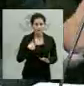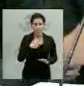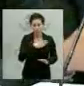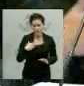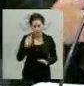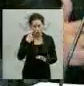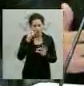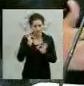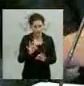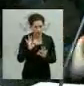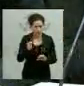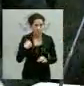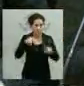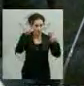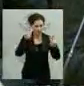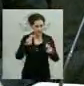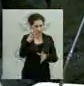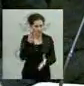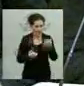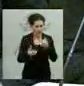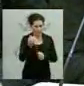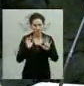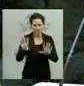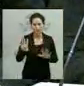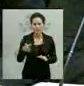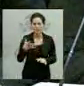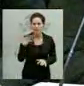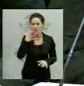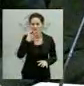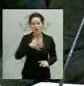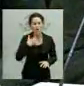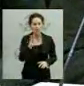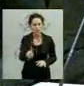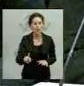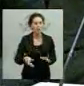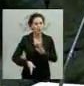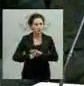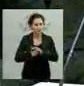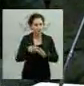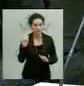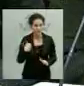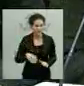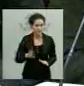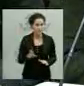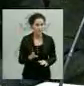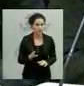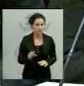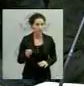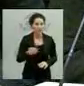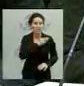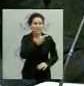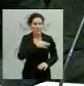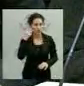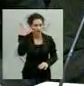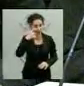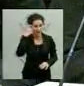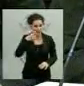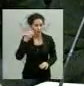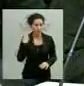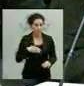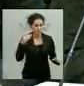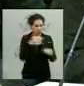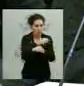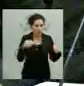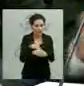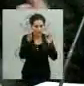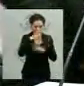prudent en el tema econòmic, però ens deixi arribar. No és cap incoherència, no existeix cap tipus d'incoherència, senyora Calvo. Si incoherència és avui demanar